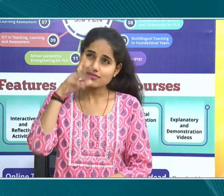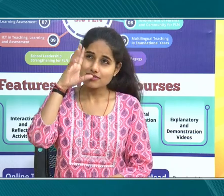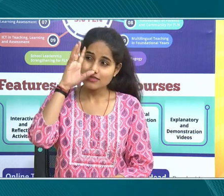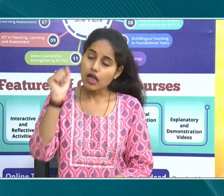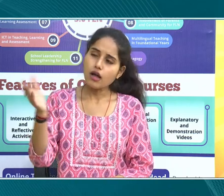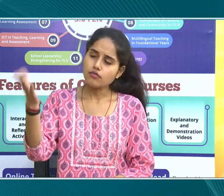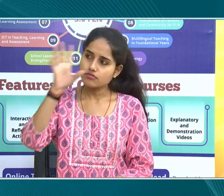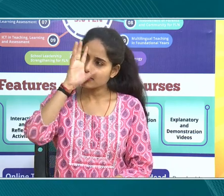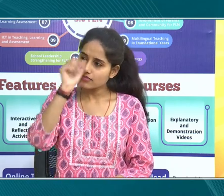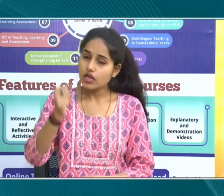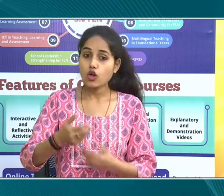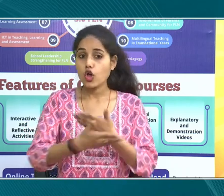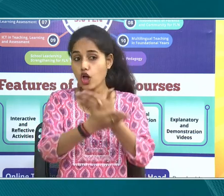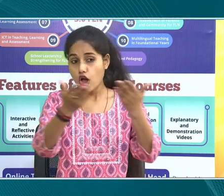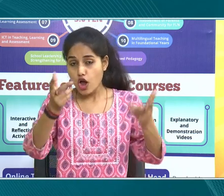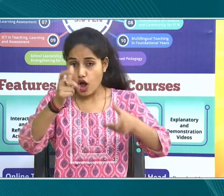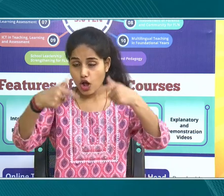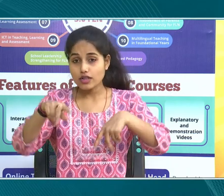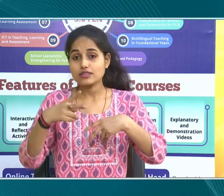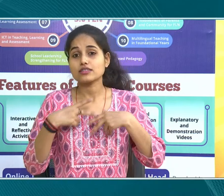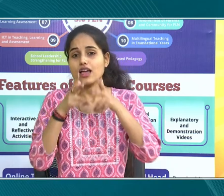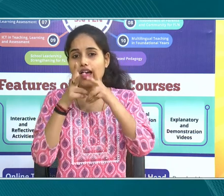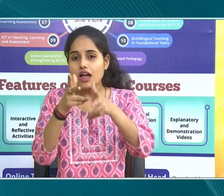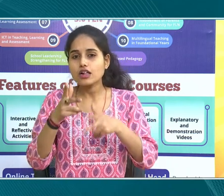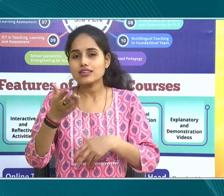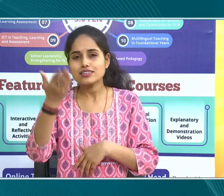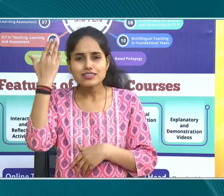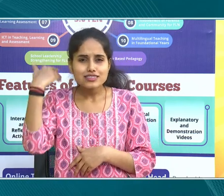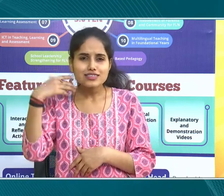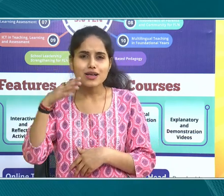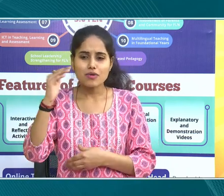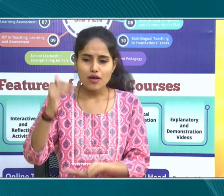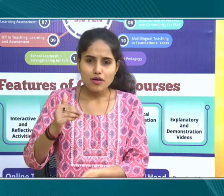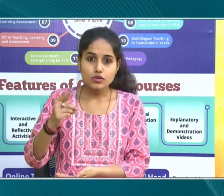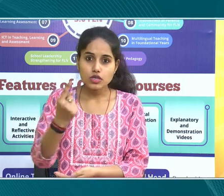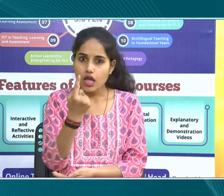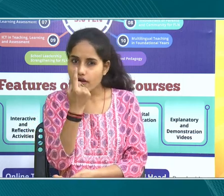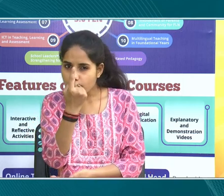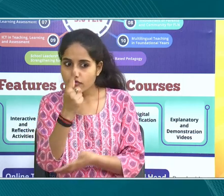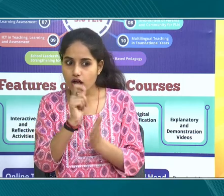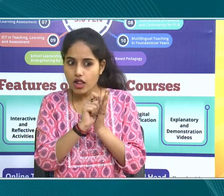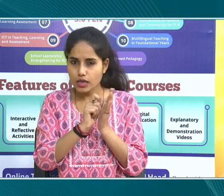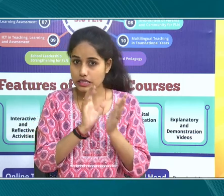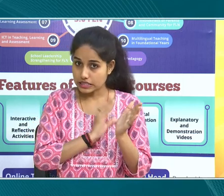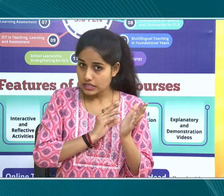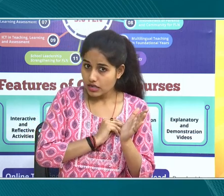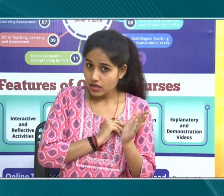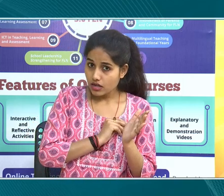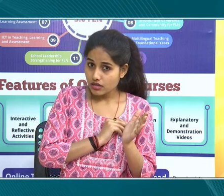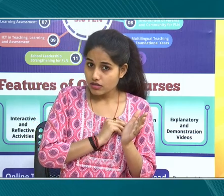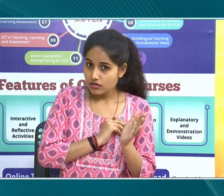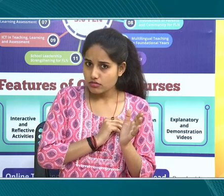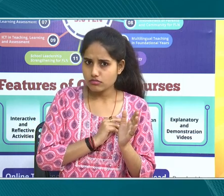लिए का रही हूं सबसे का रही हूं जो हमें देख रहे हैं उनसे भी जब आप सबसे छोटे थे आपको वन लिखने में डर लगा था